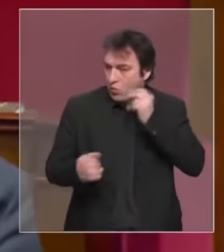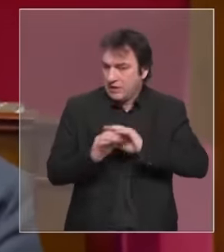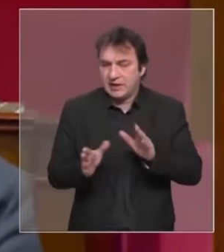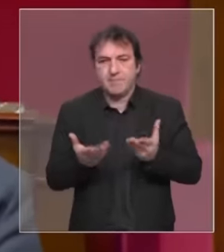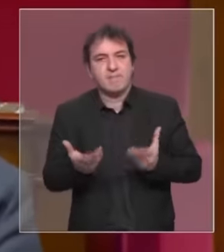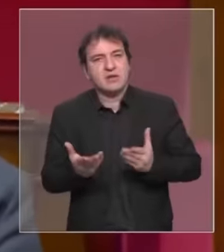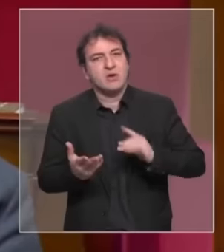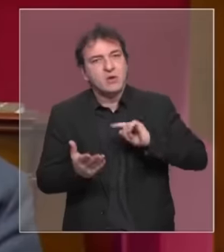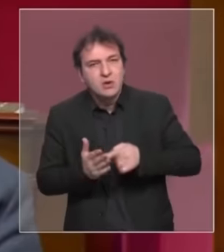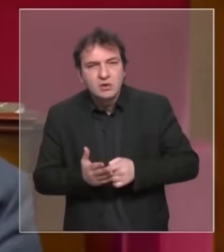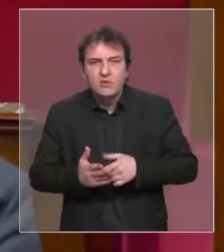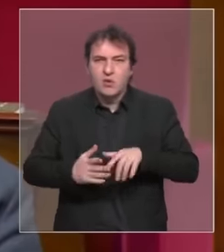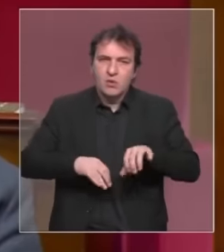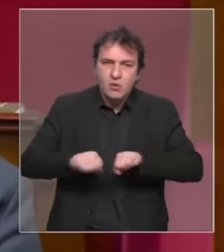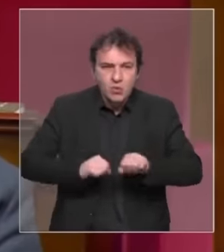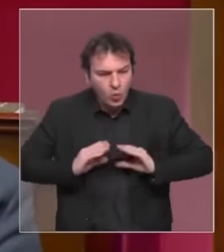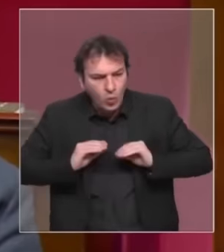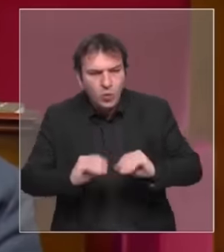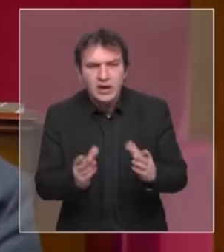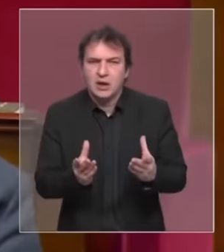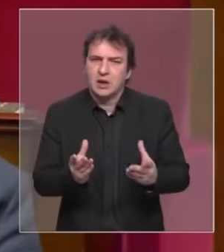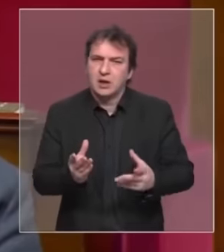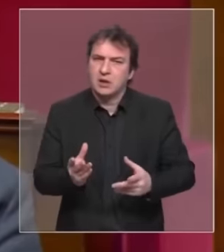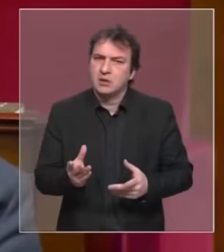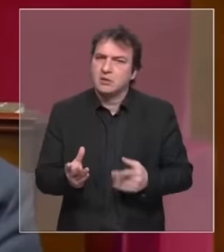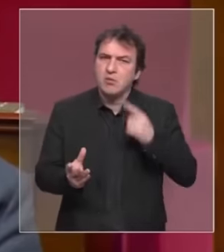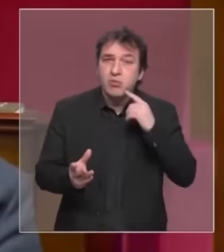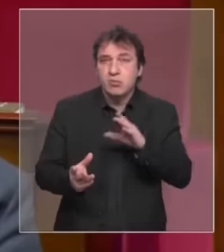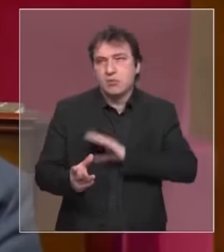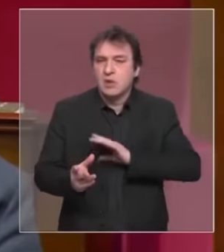poser des gestes, des actes beaucoup plus forts pour essayer de faire bouger les choses. Il y a vraiment urgence.